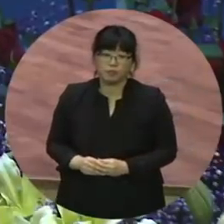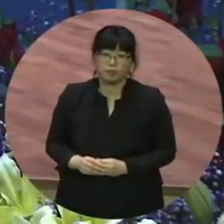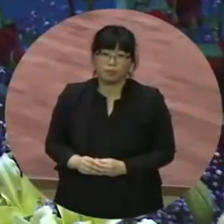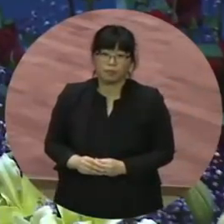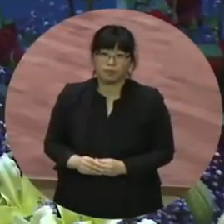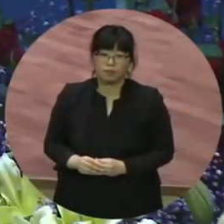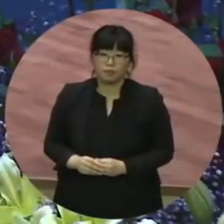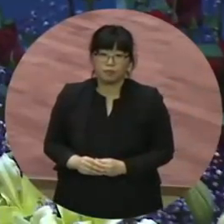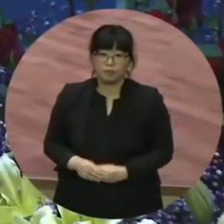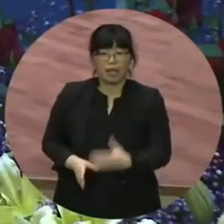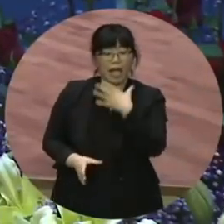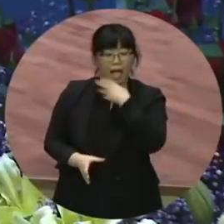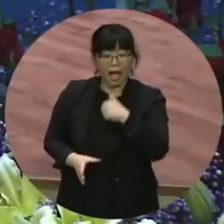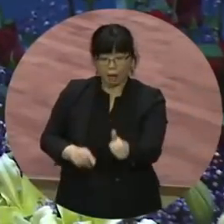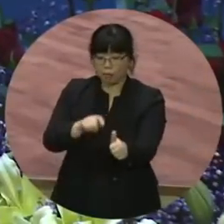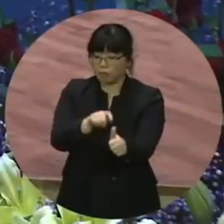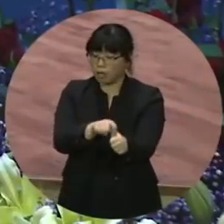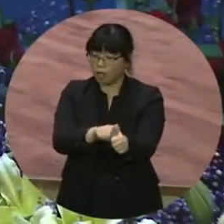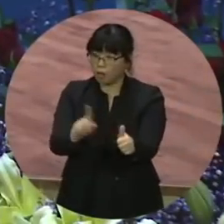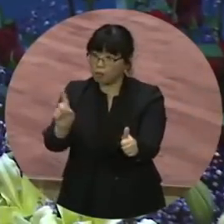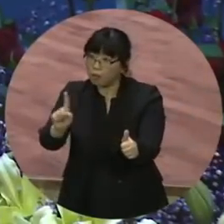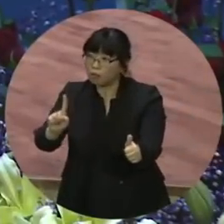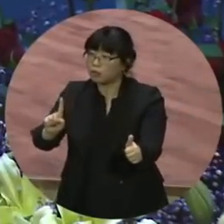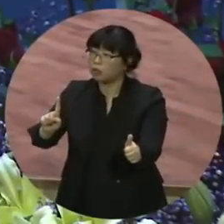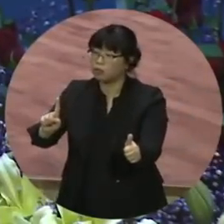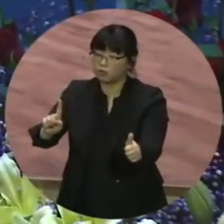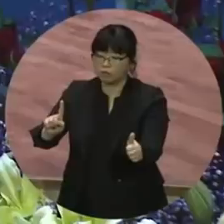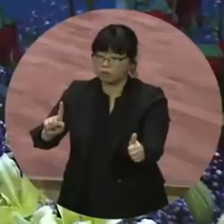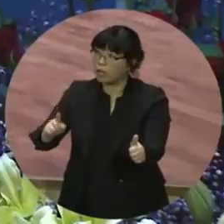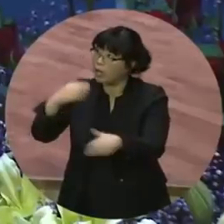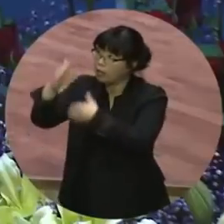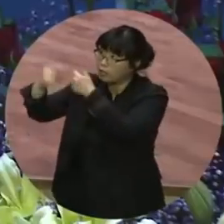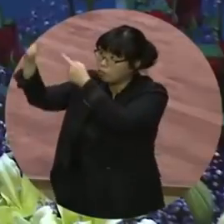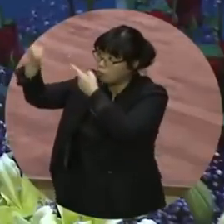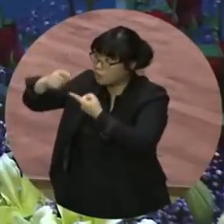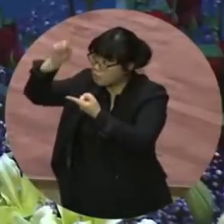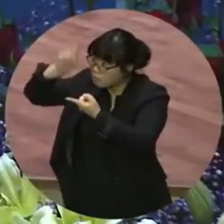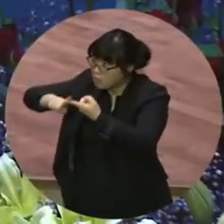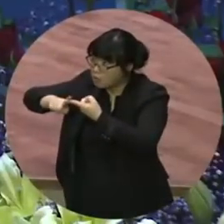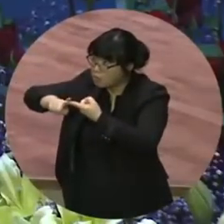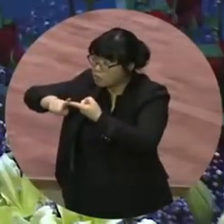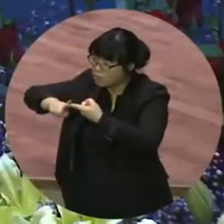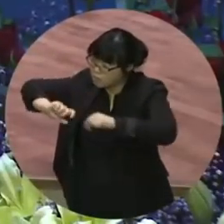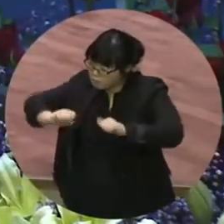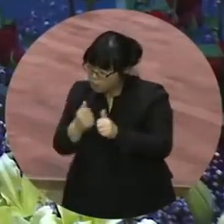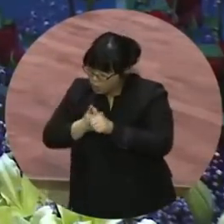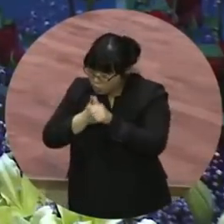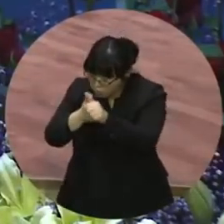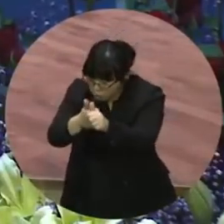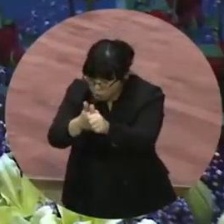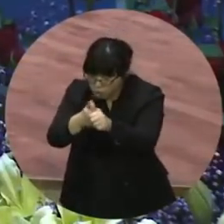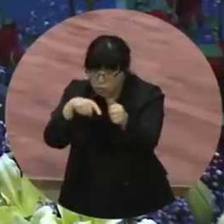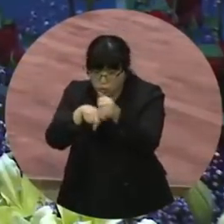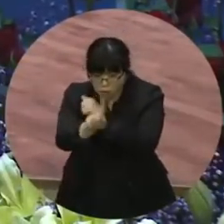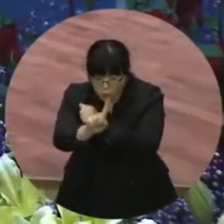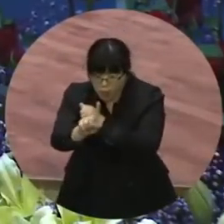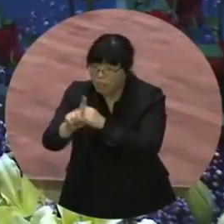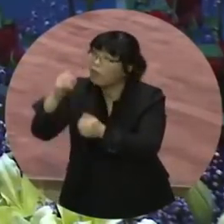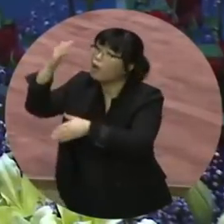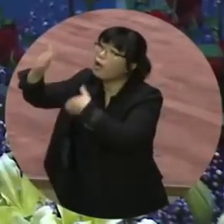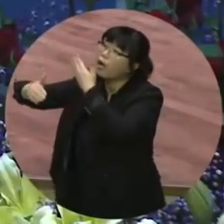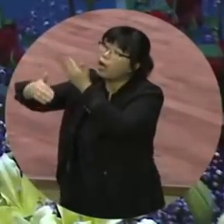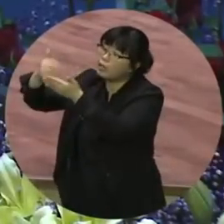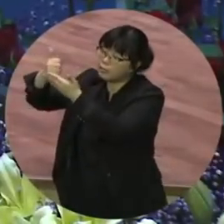종속선언을 한 것이다 그랬어요. 여러분도 아브라함처럼 종속선언하시기 바랍니다. 하나님이 시키는